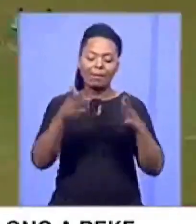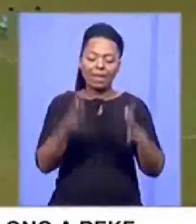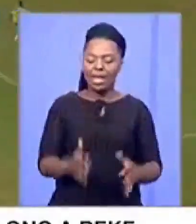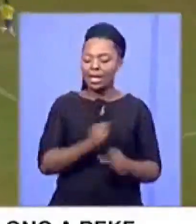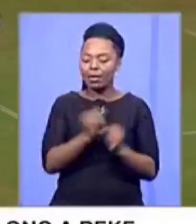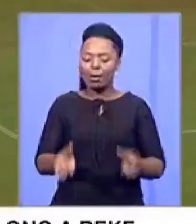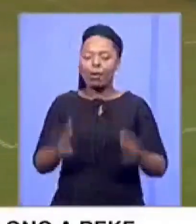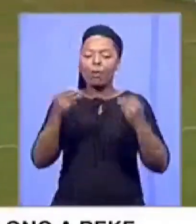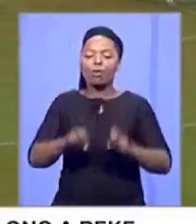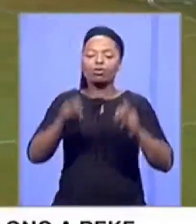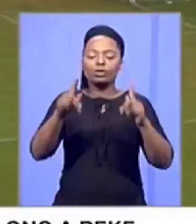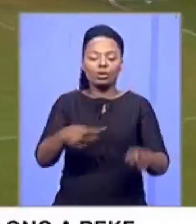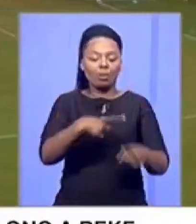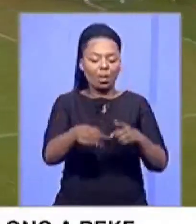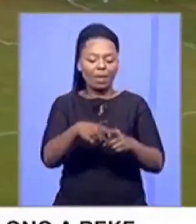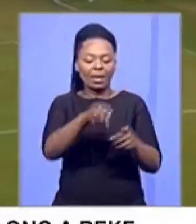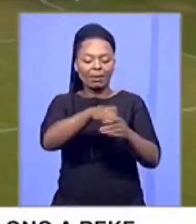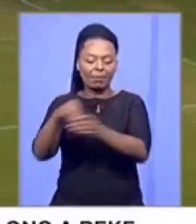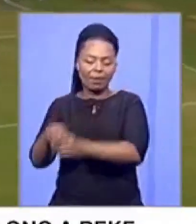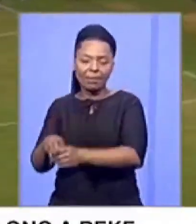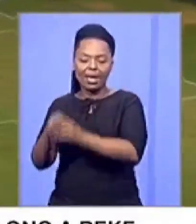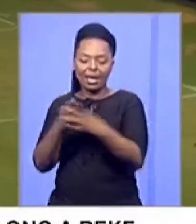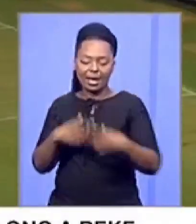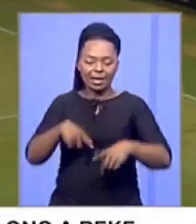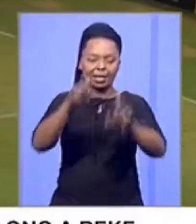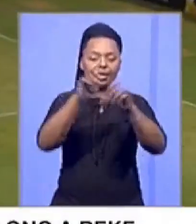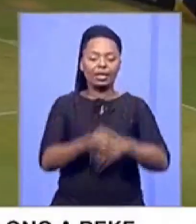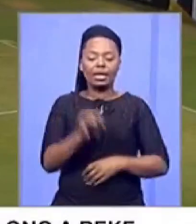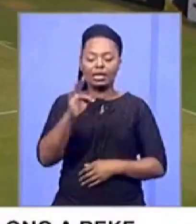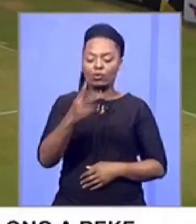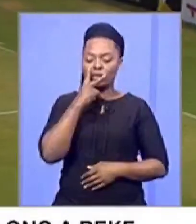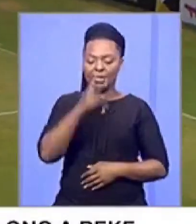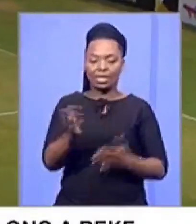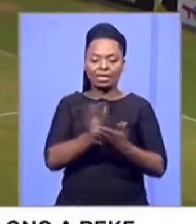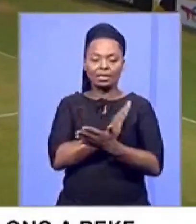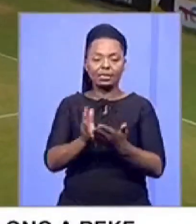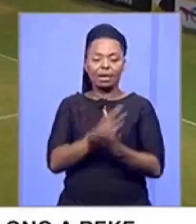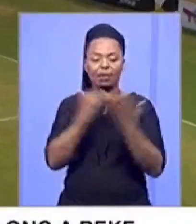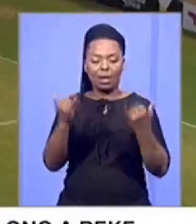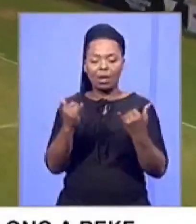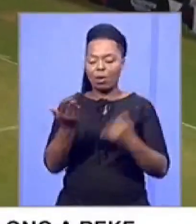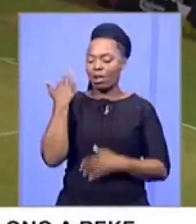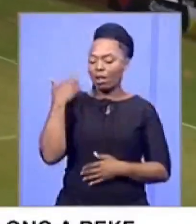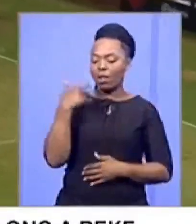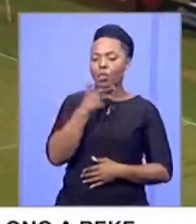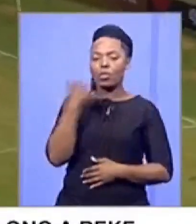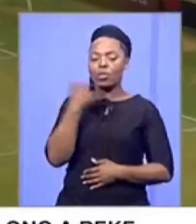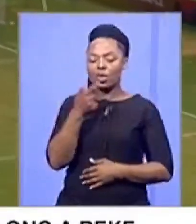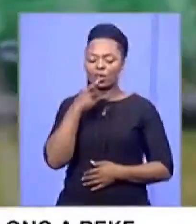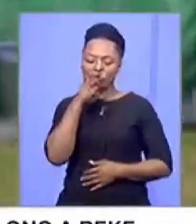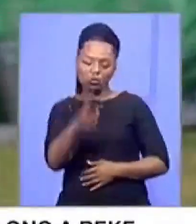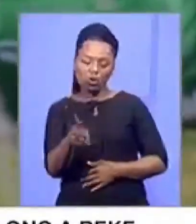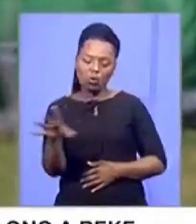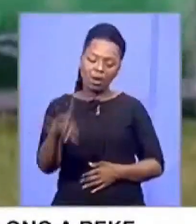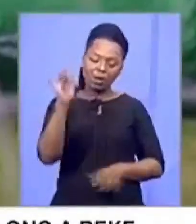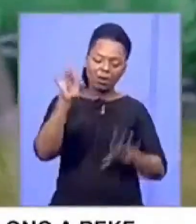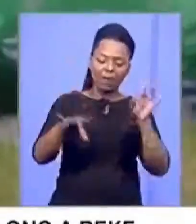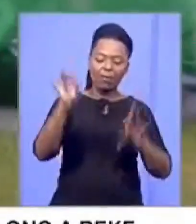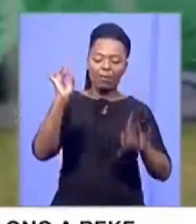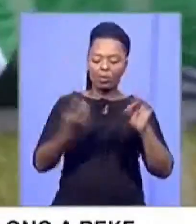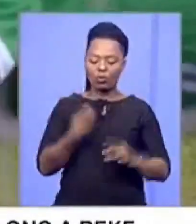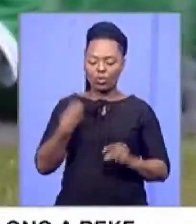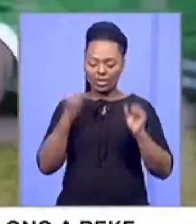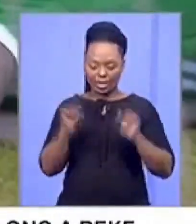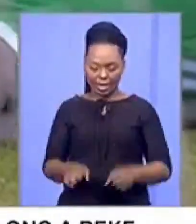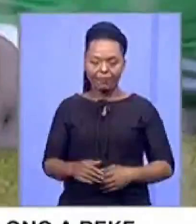di a fumana monyetla wa bapala dipapading tsa league ha re ka sheba dipapading tse mmalwa tse fitileng re bone a kenya dipapadi tse leng dinyane di le